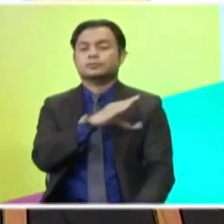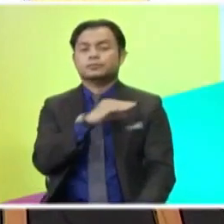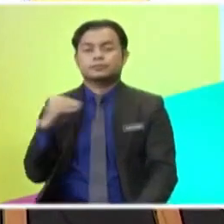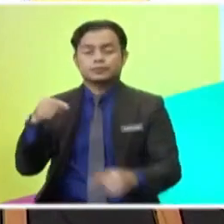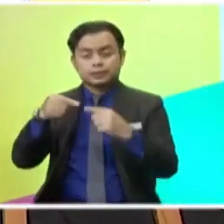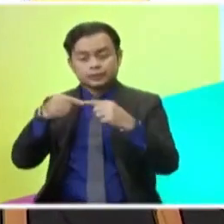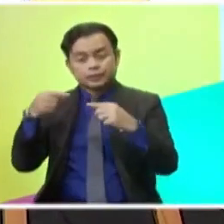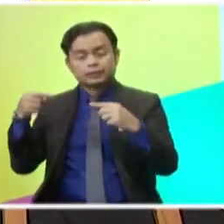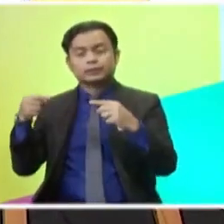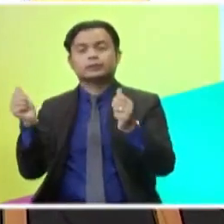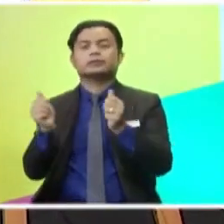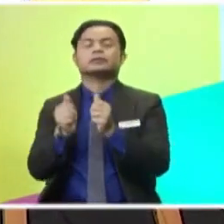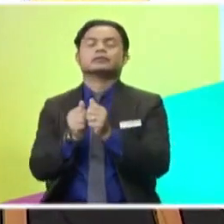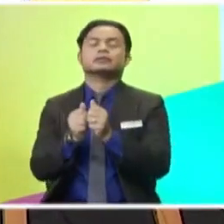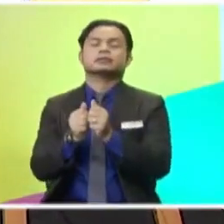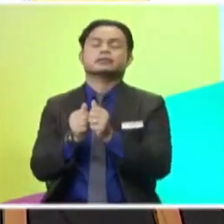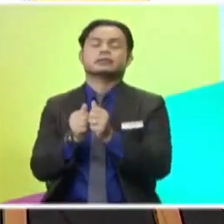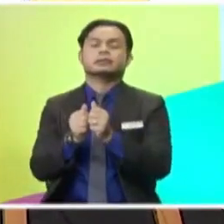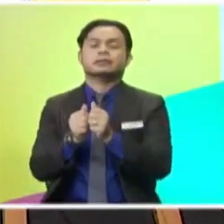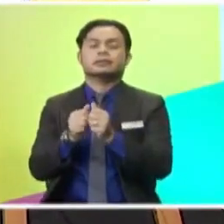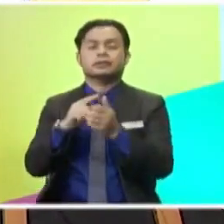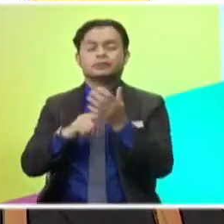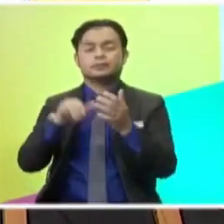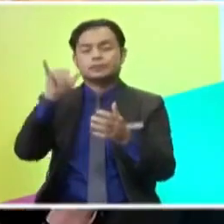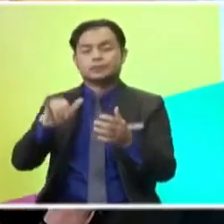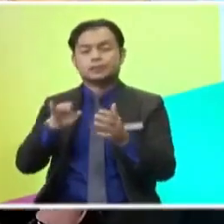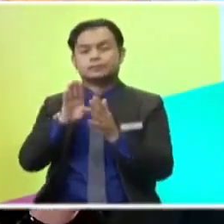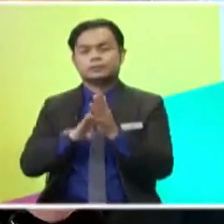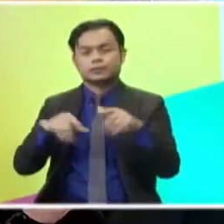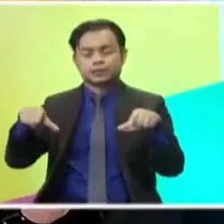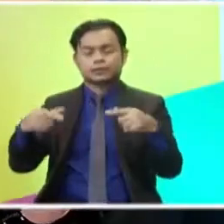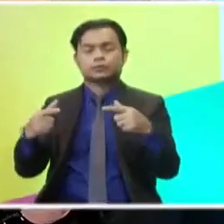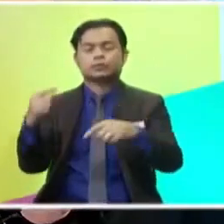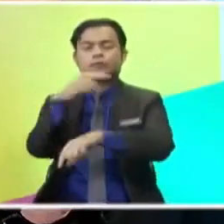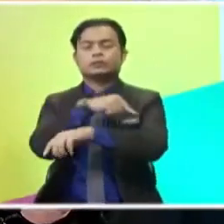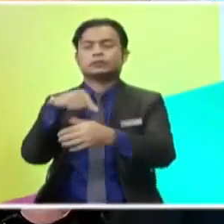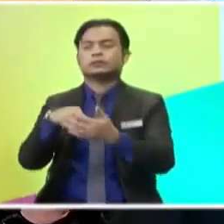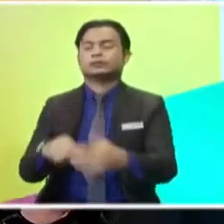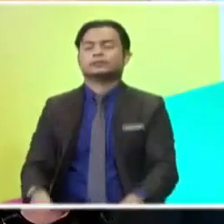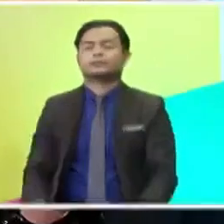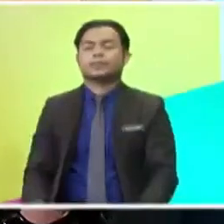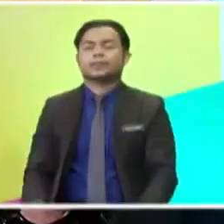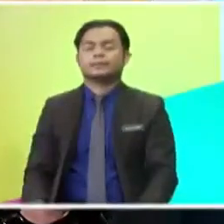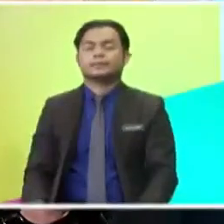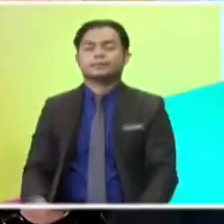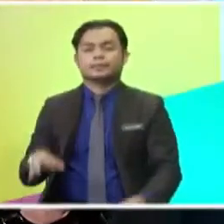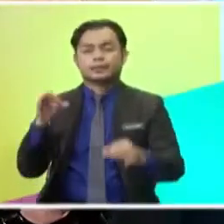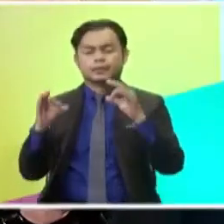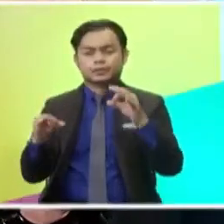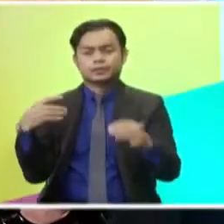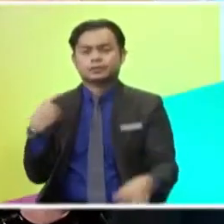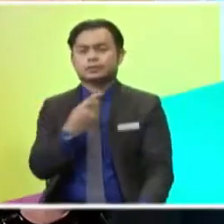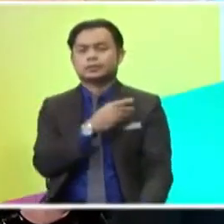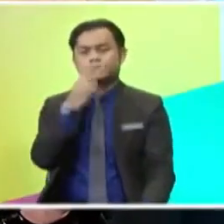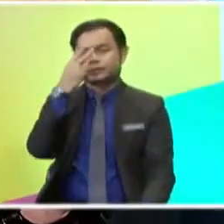dengan situasi pada hari ini. Okey, kalau kita tengok peta tu, kalau kita tengok peta tu, yang